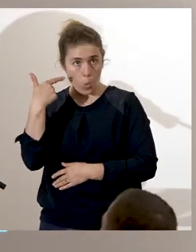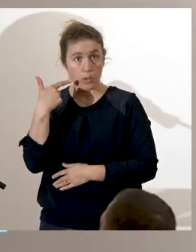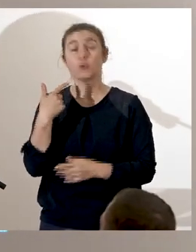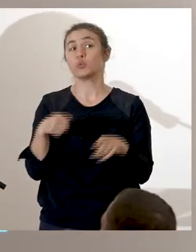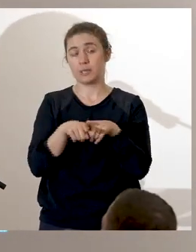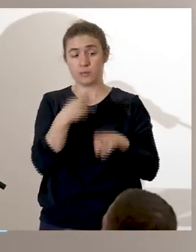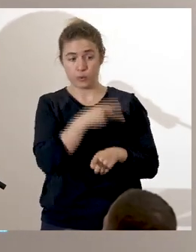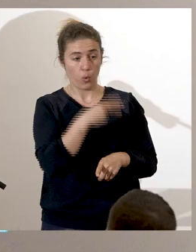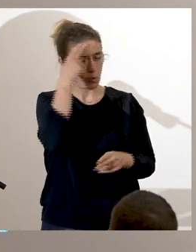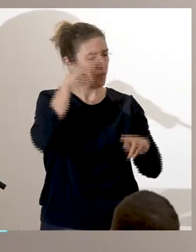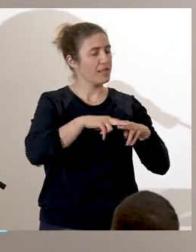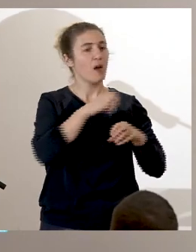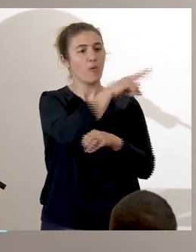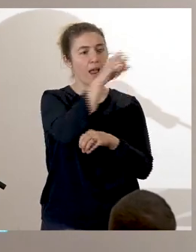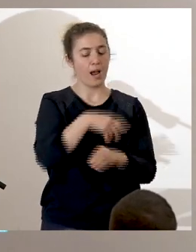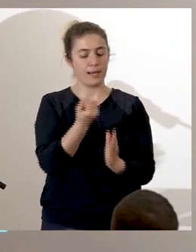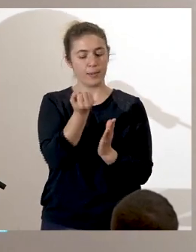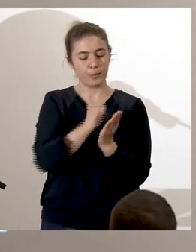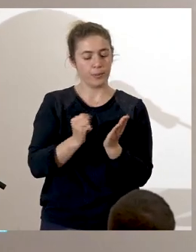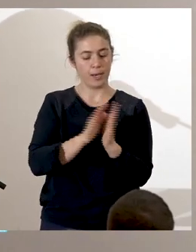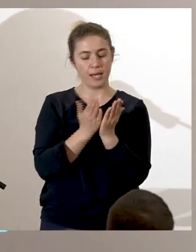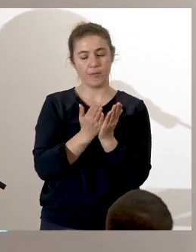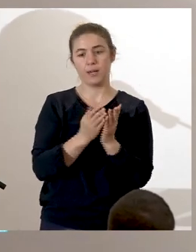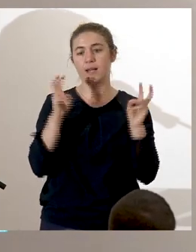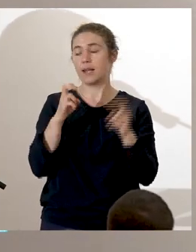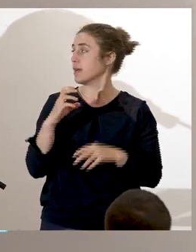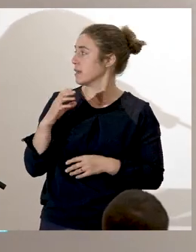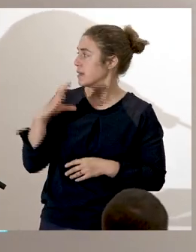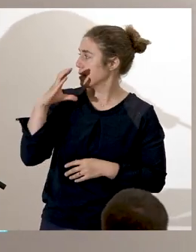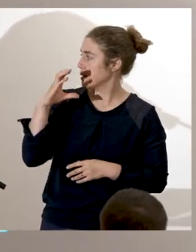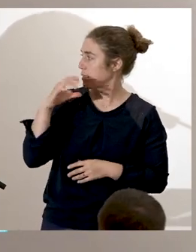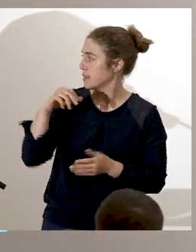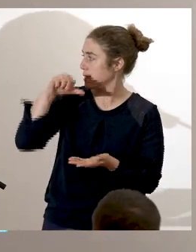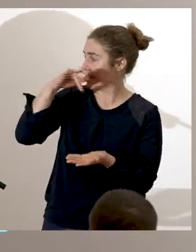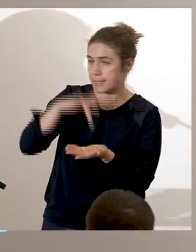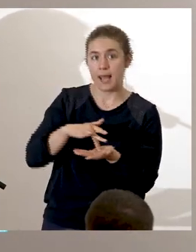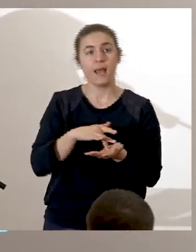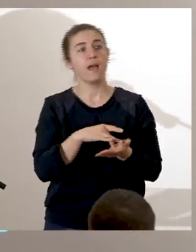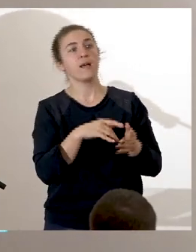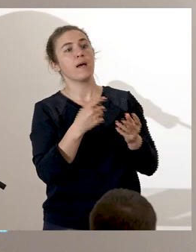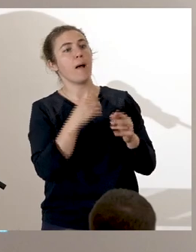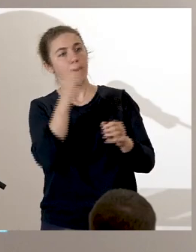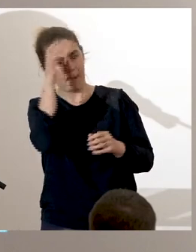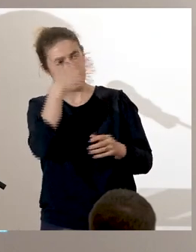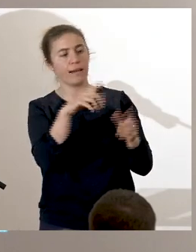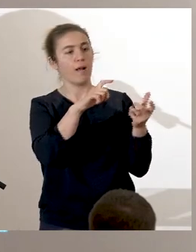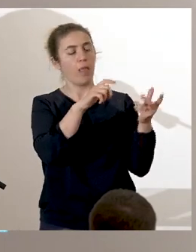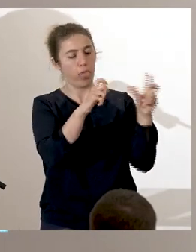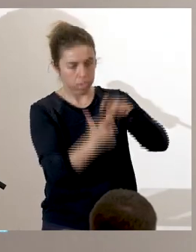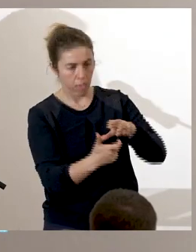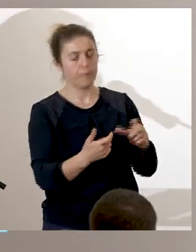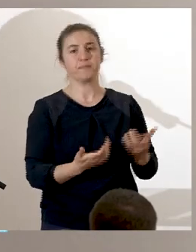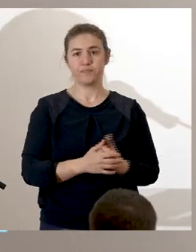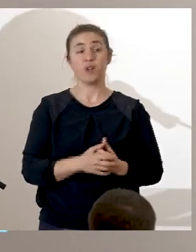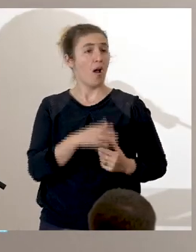ses souvenirs de voyage sous le titre de « Cités et ruines américaines ». Il remporte alors un fort succès et est